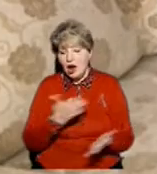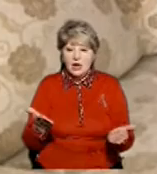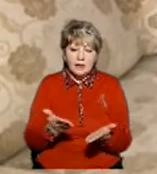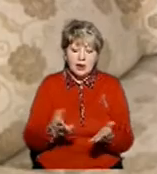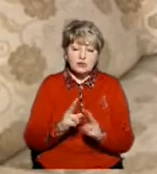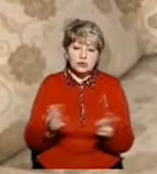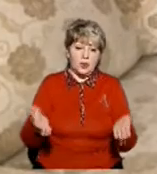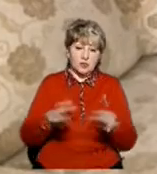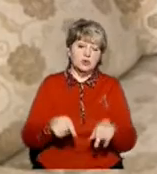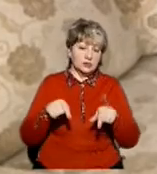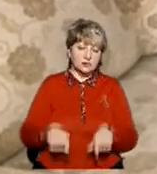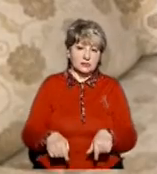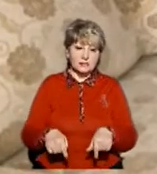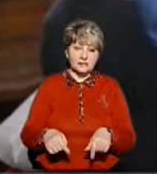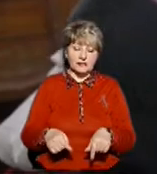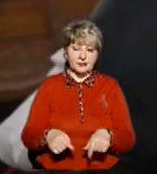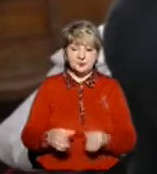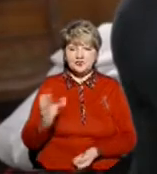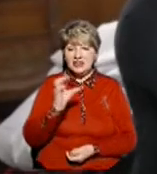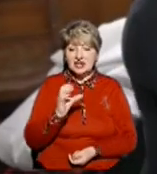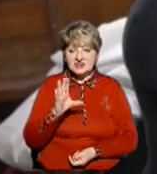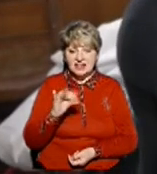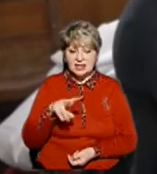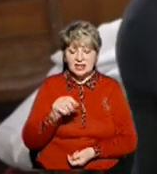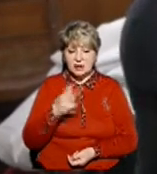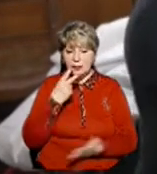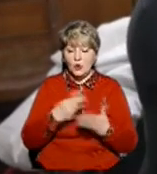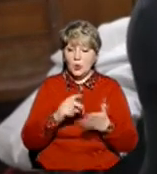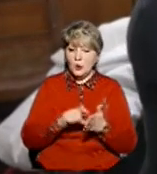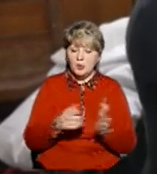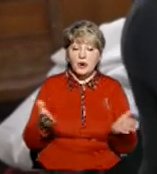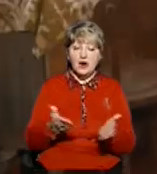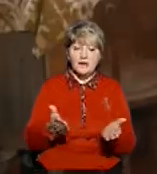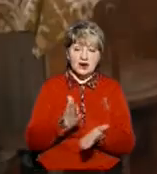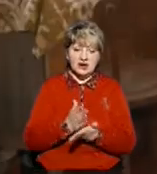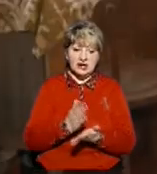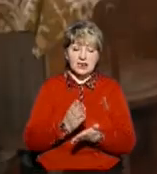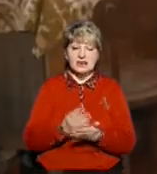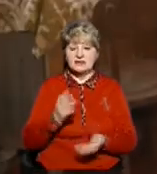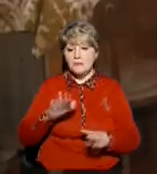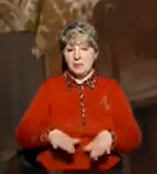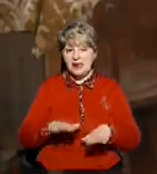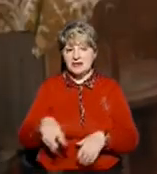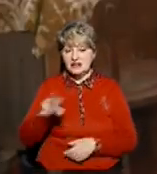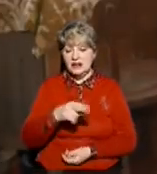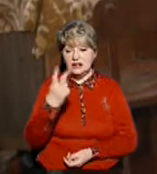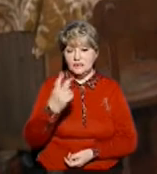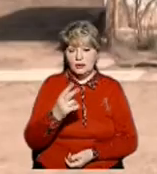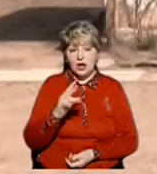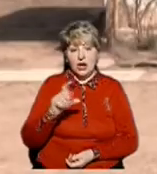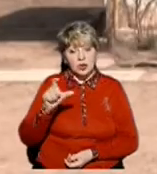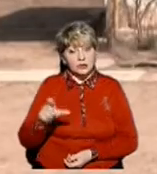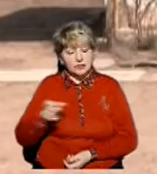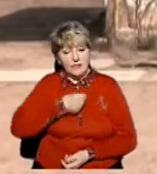пара залишитись тут. Світлана Сімборська показує кімнату, в якій є місце для двох людей з дитиною. Жінка